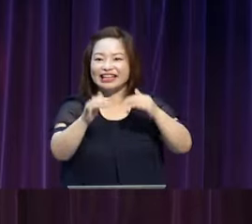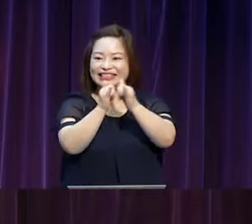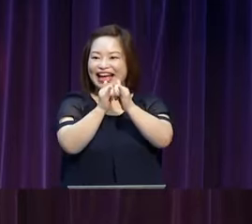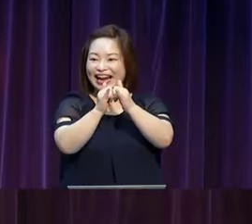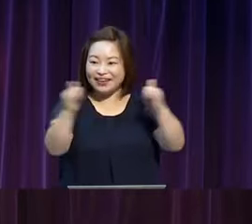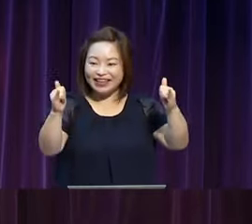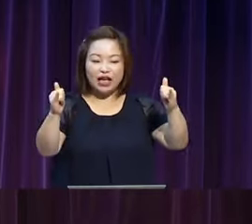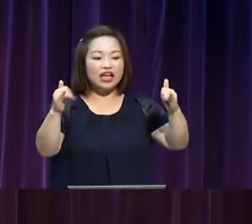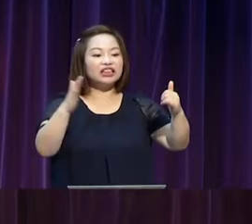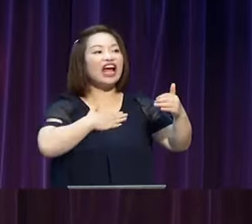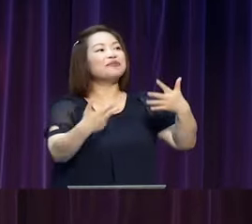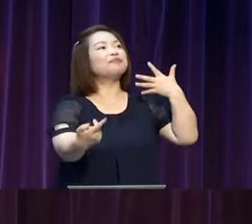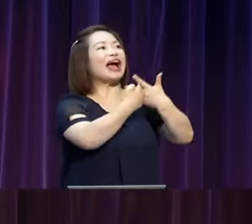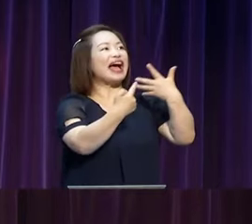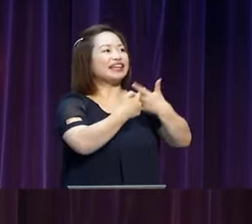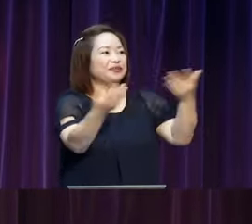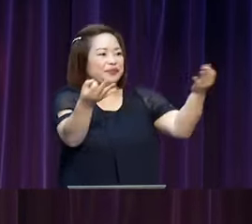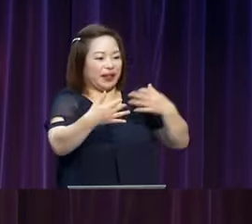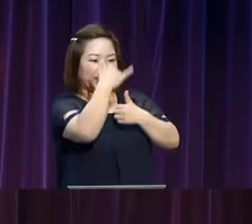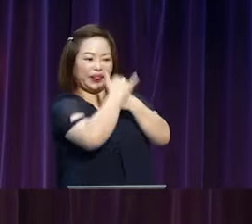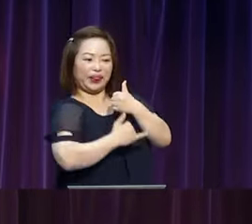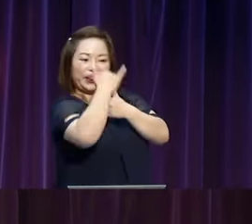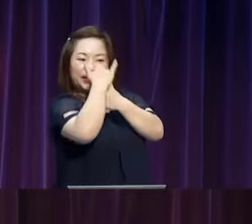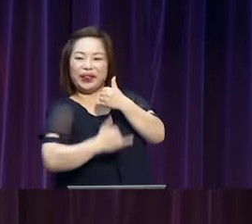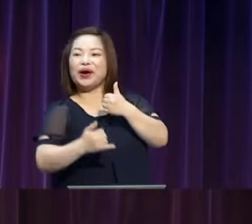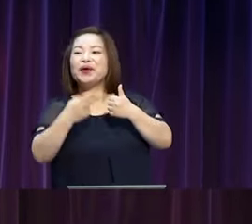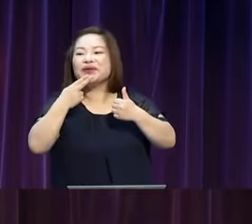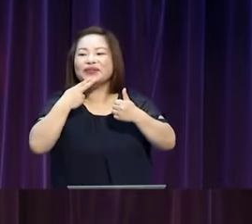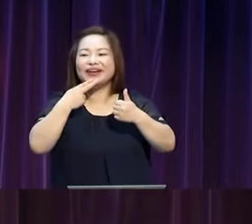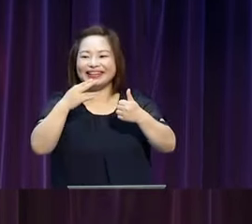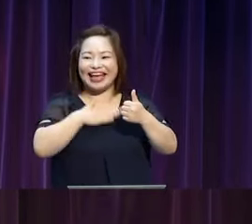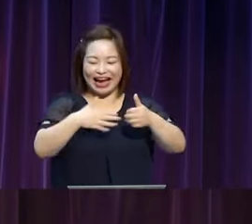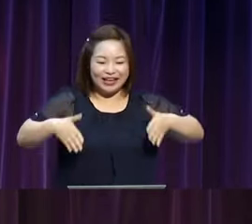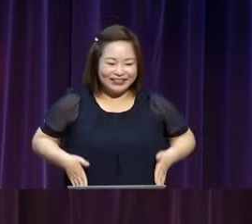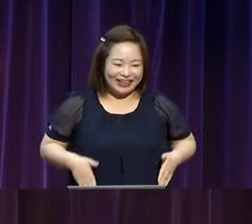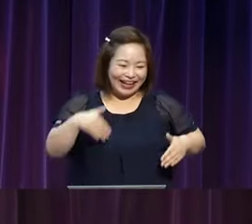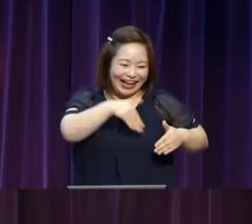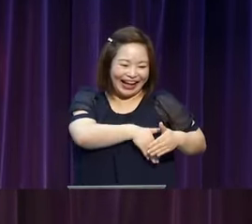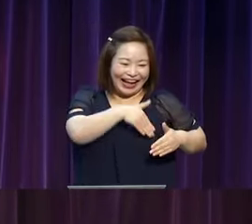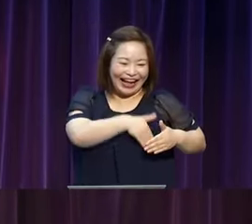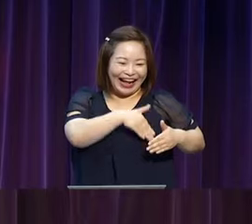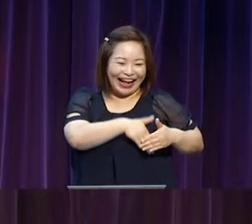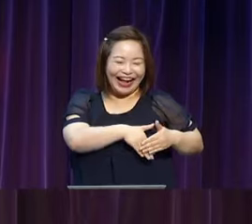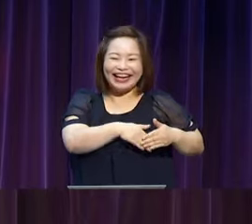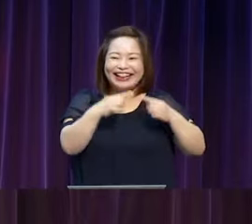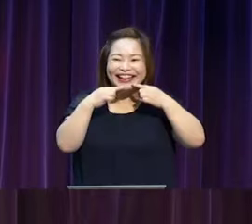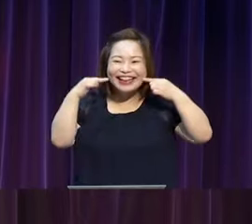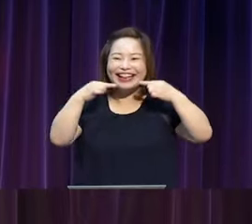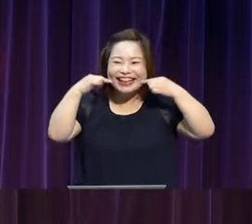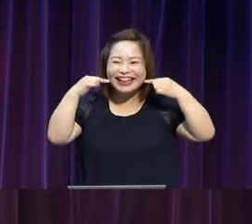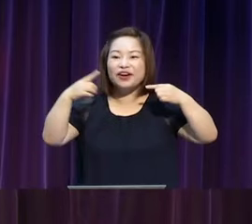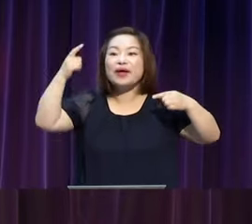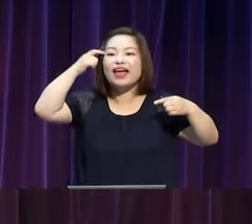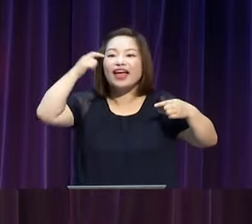나를 안 알아줘도 주머니 속에 손만 넣으면 웃어요, 울어요. 예,